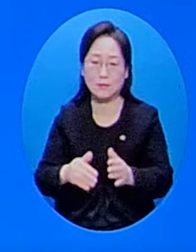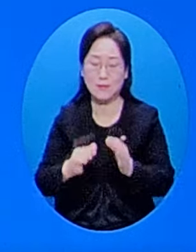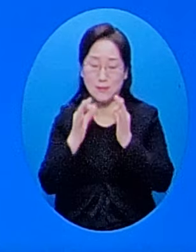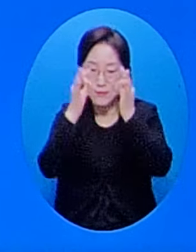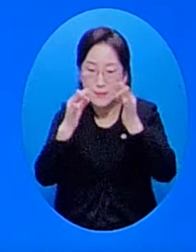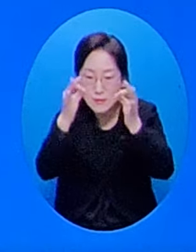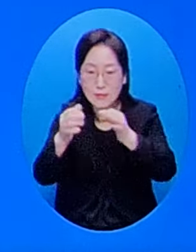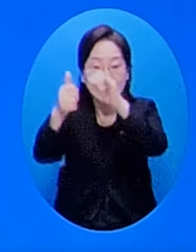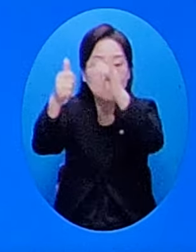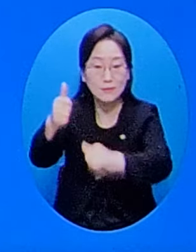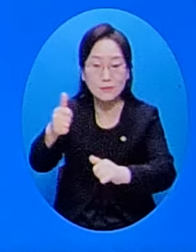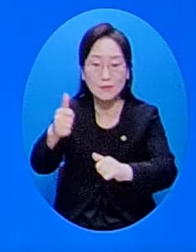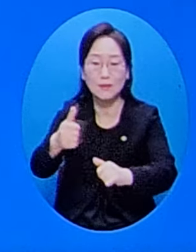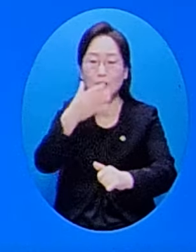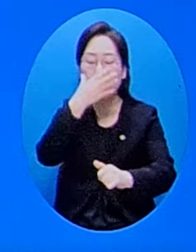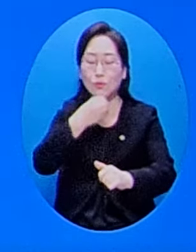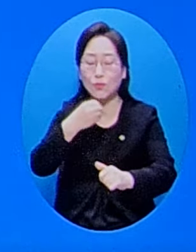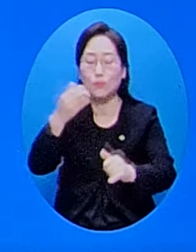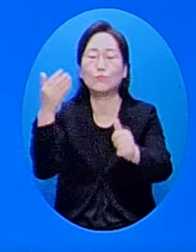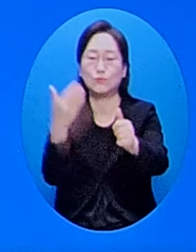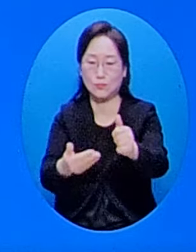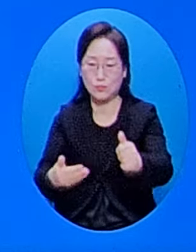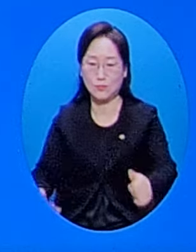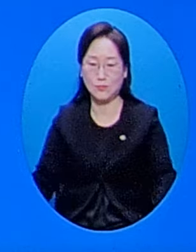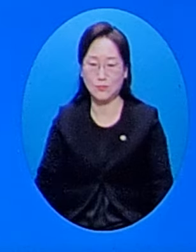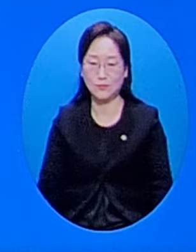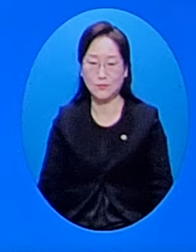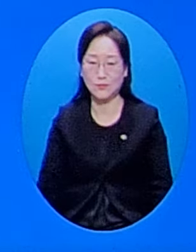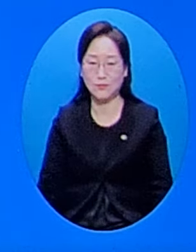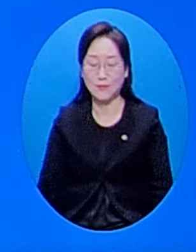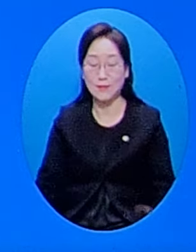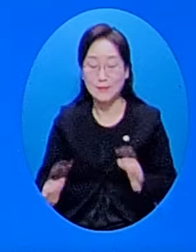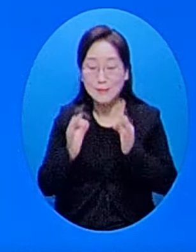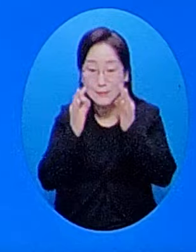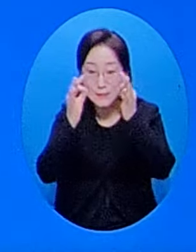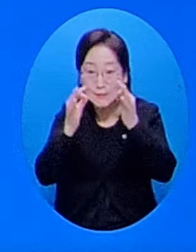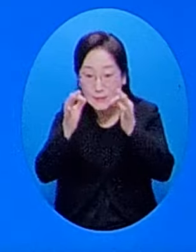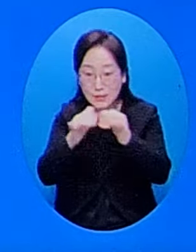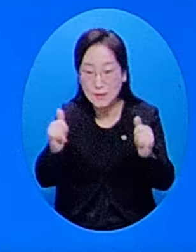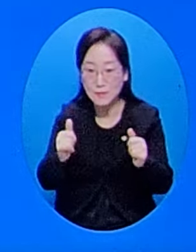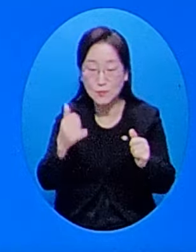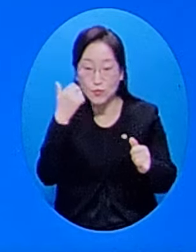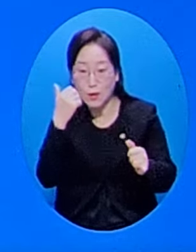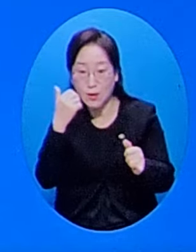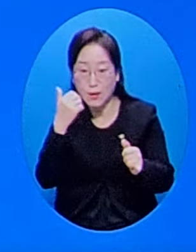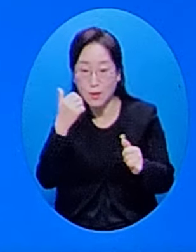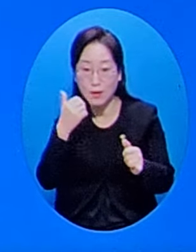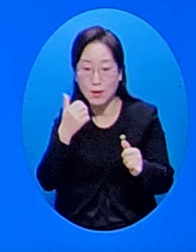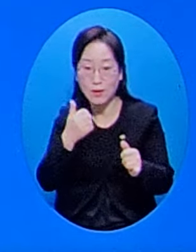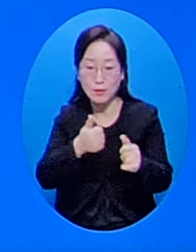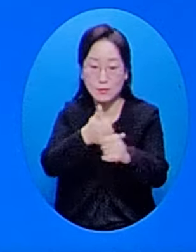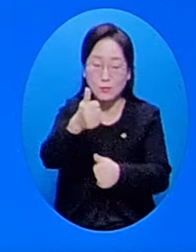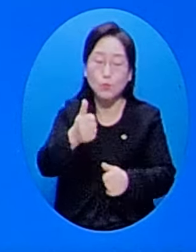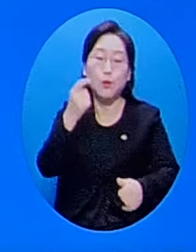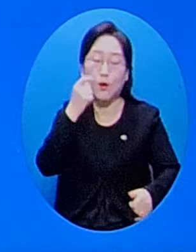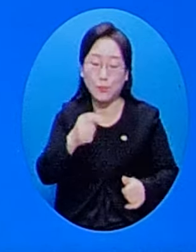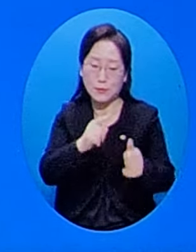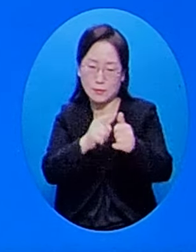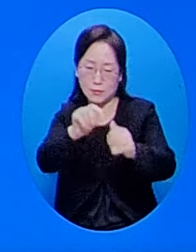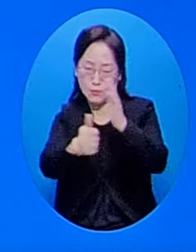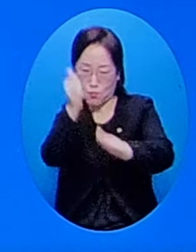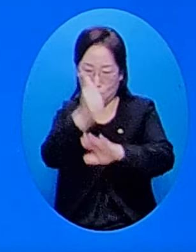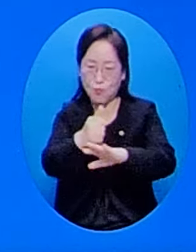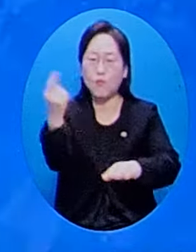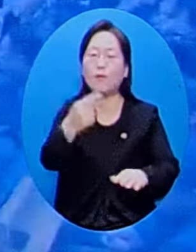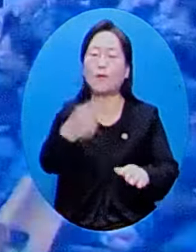다하고 충성할 때 복을 내려주시는 것입니다. 성실한 사람을 당할 사람이 없습니다. 그 사람은 성공이라는 선물을 받게 되는